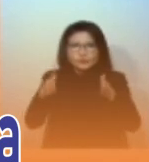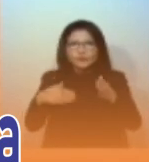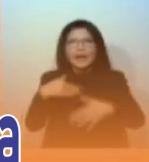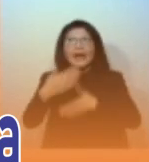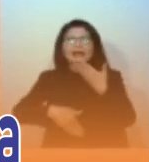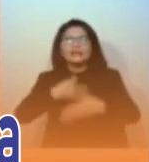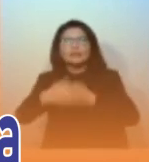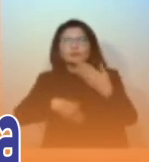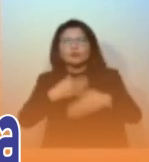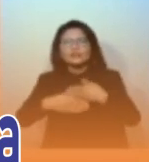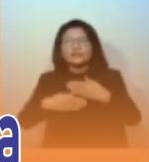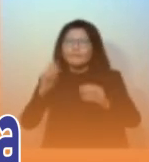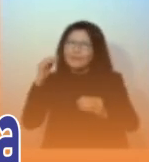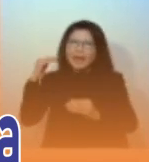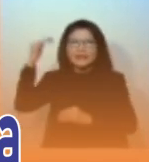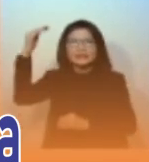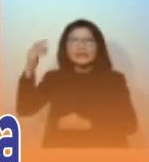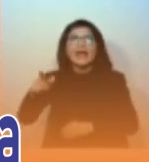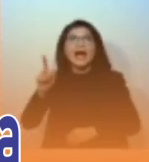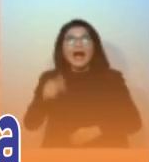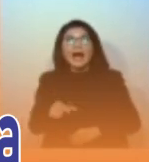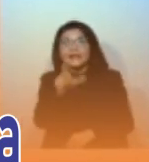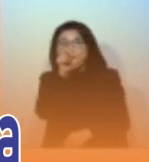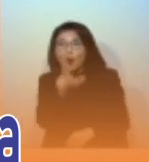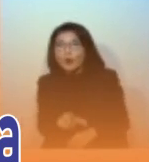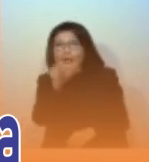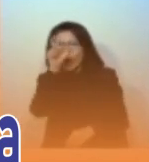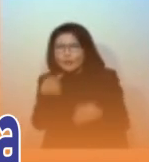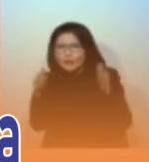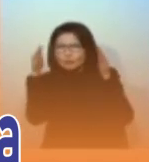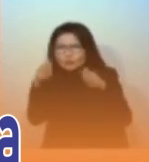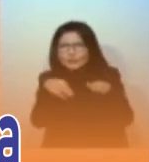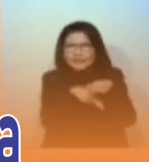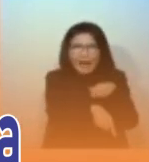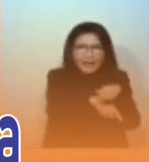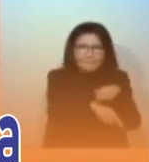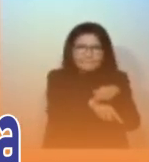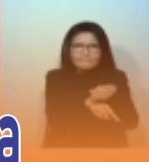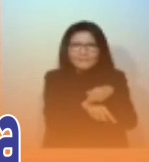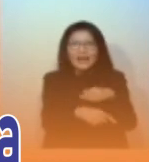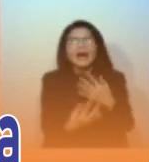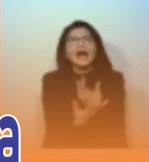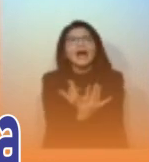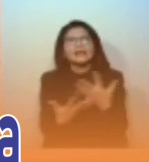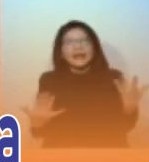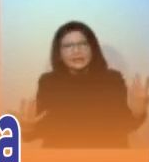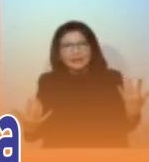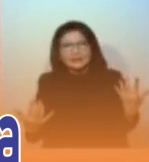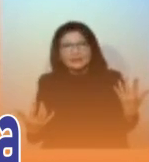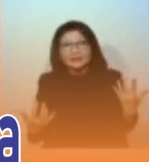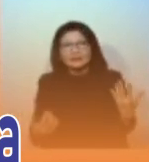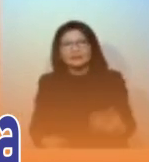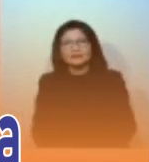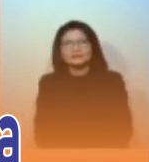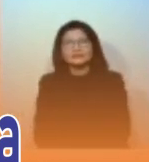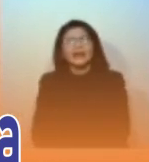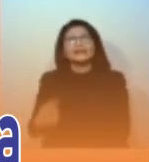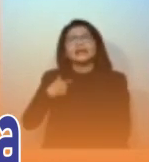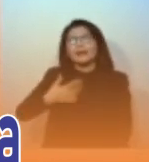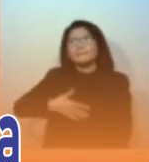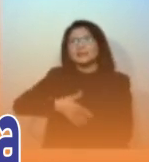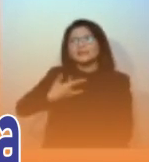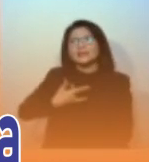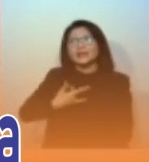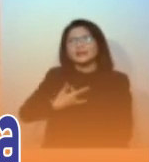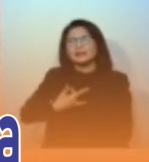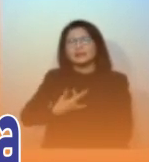di proses yang paling puncak terjadi ordal, maka rakyat kebanyakan, dan ini saya rasakan